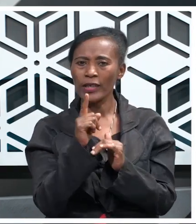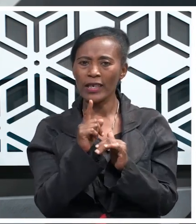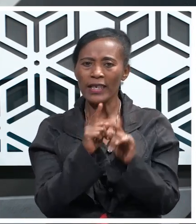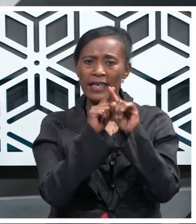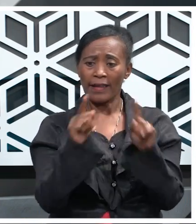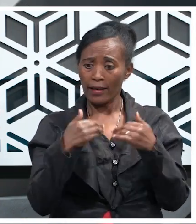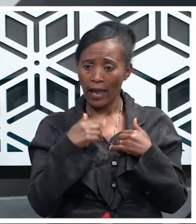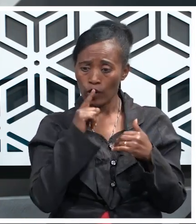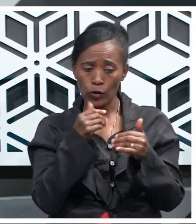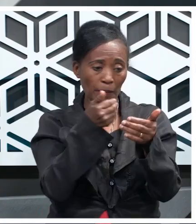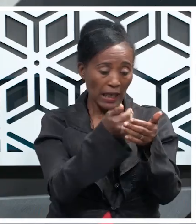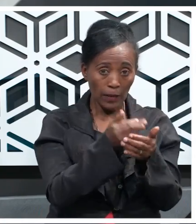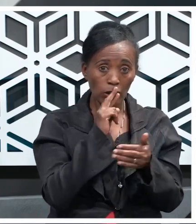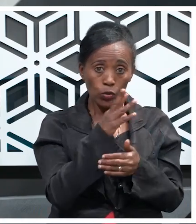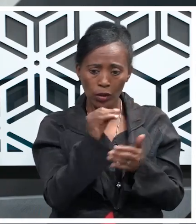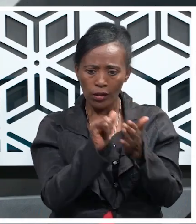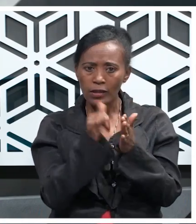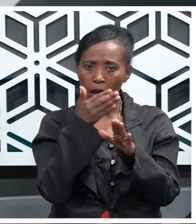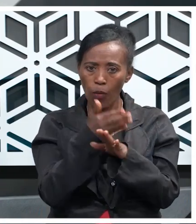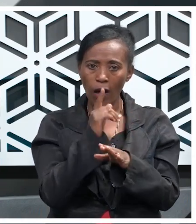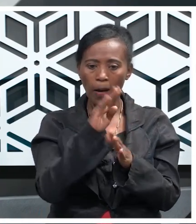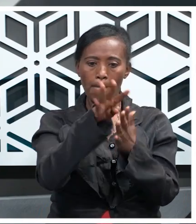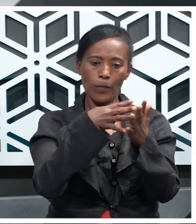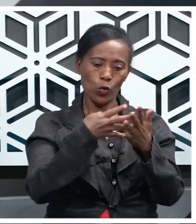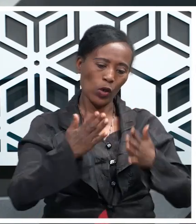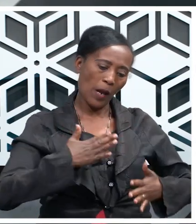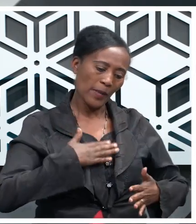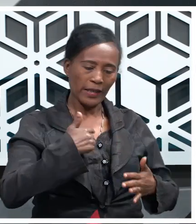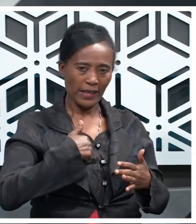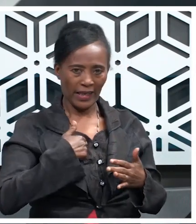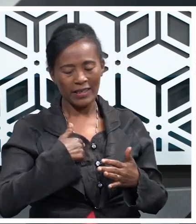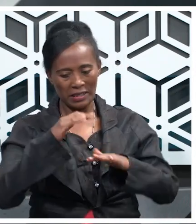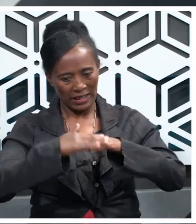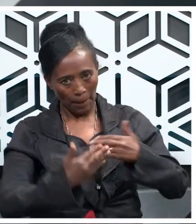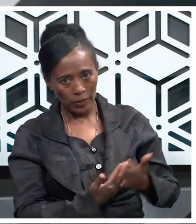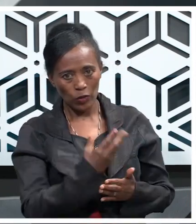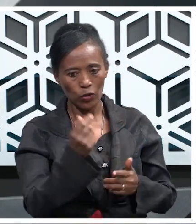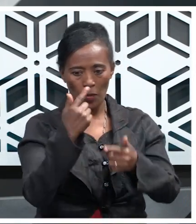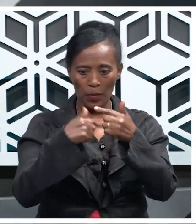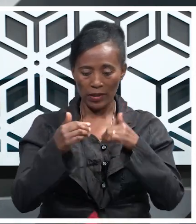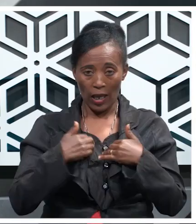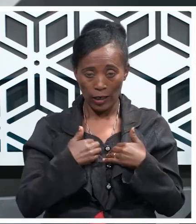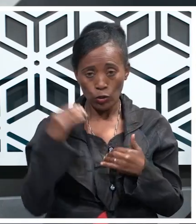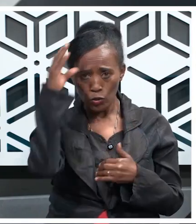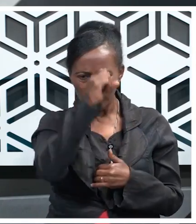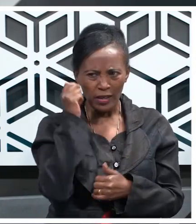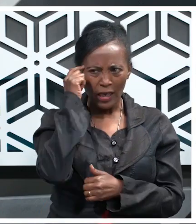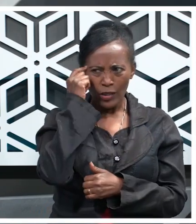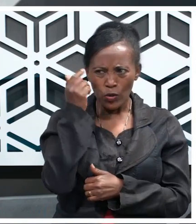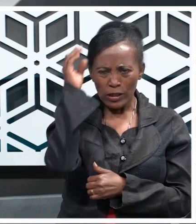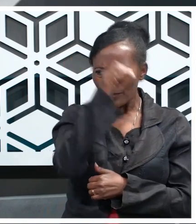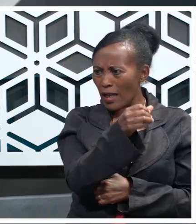ቢሆን የፈገግ ይያልኩኝ ምናምን ቀርባቸውና ከዛ መተው ፕሮግራሚን ወይ ኢንቫይት አደርጋቸውና መተው ያላቸው